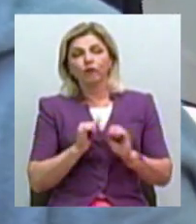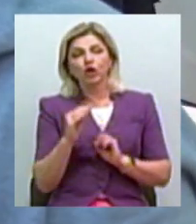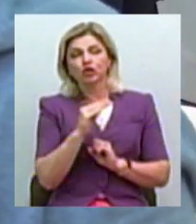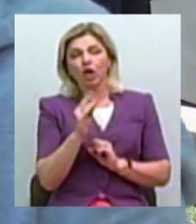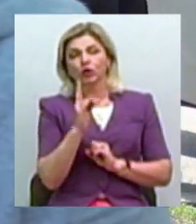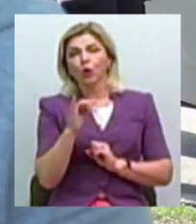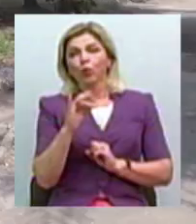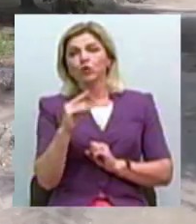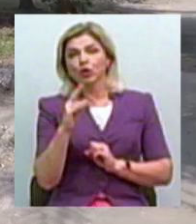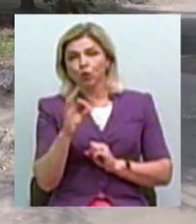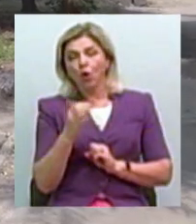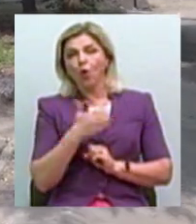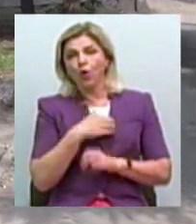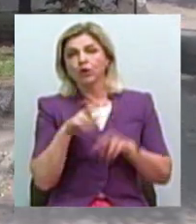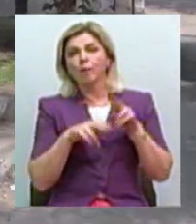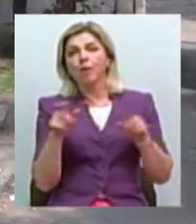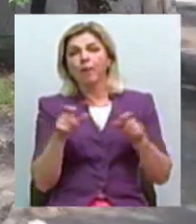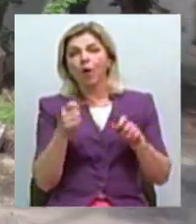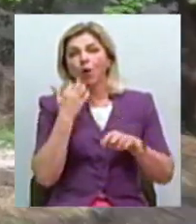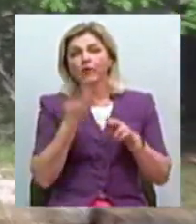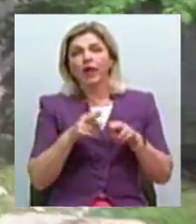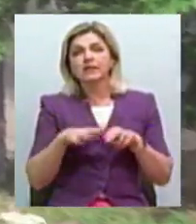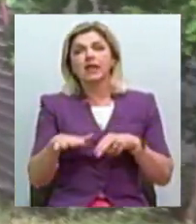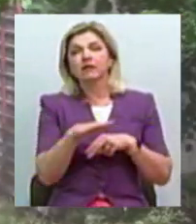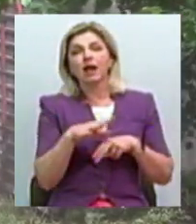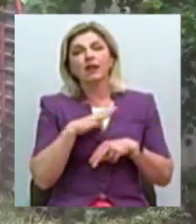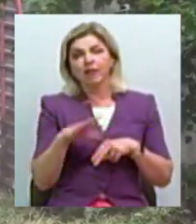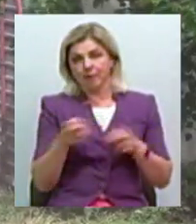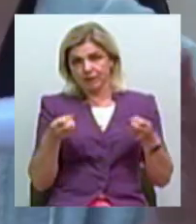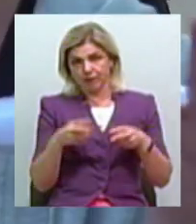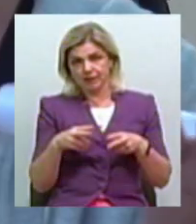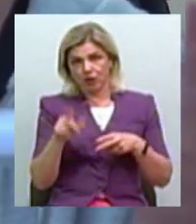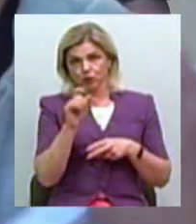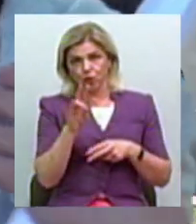хотіла будувати магазин, коли ця територія не була рекреаційною зоною.